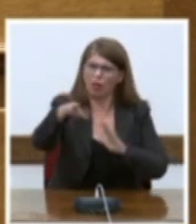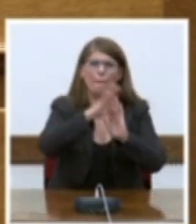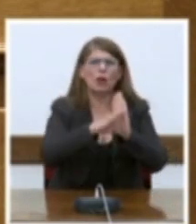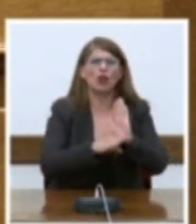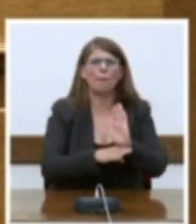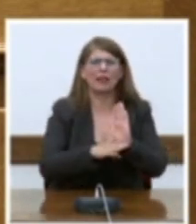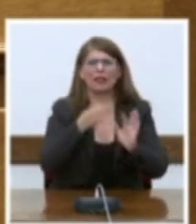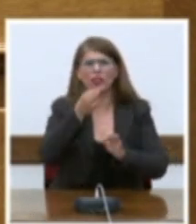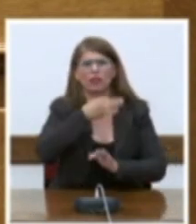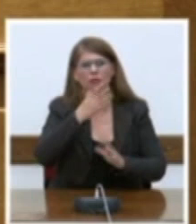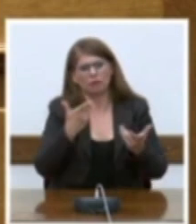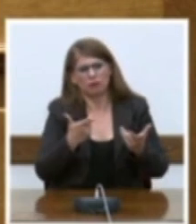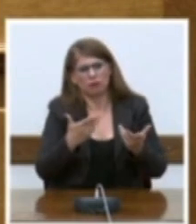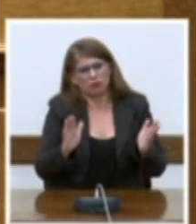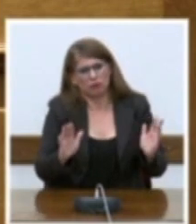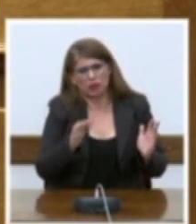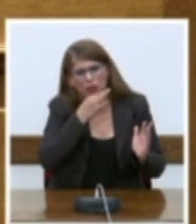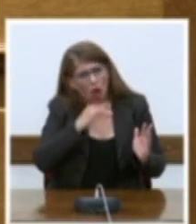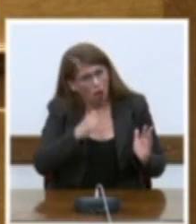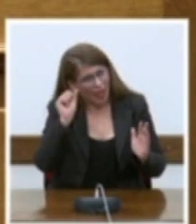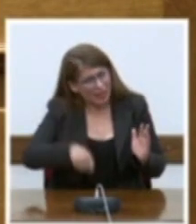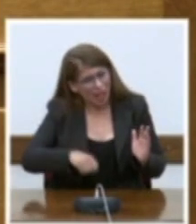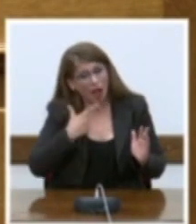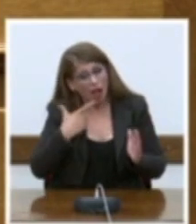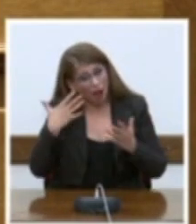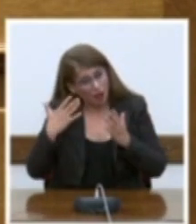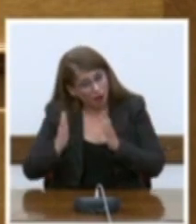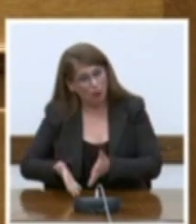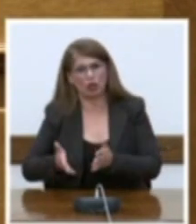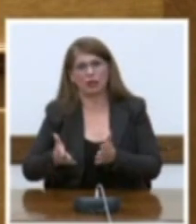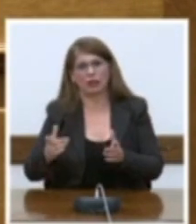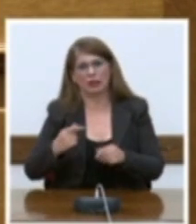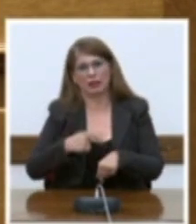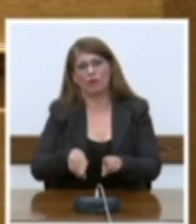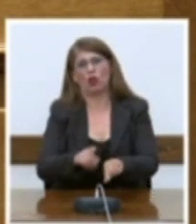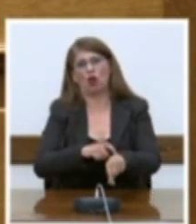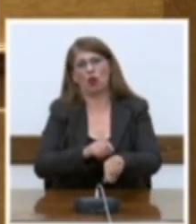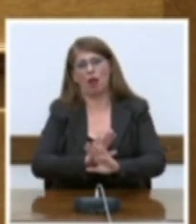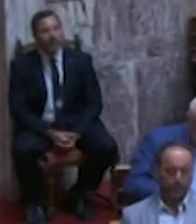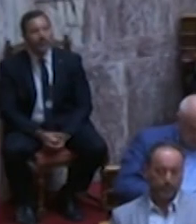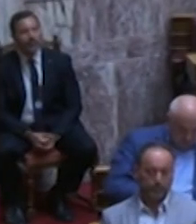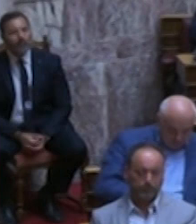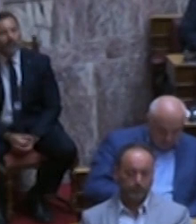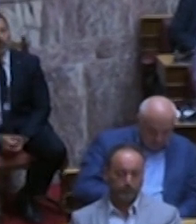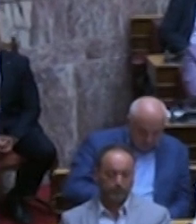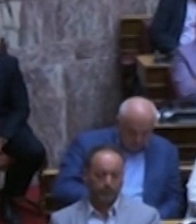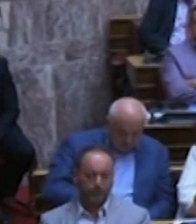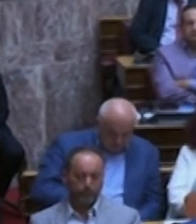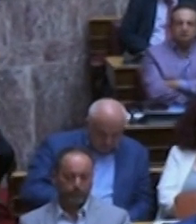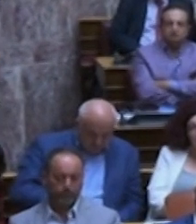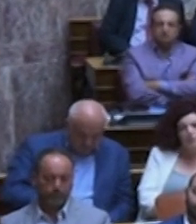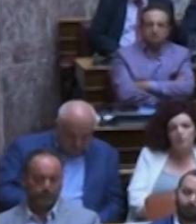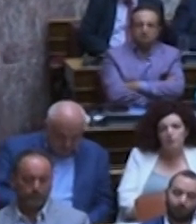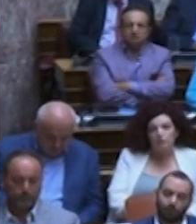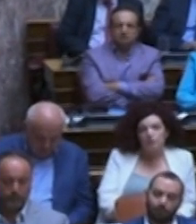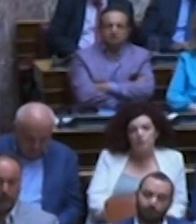τα ενημερώνει με κάθε ευκαιρία και παίρνει τις αποφάσεις. Και τώρα πλέον υπάρχουν τα κομπιούτερ, δεν υπάρχουν τα χαρτιά που μπορούν να χαθούν τα χαρτάκια αυτά.